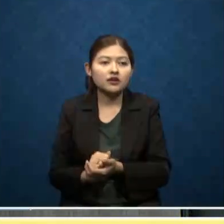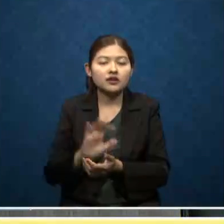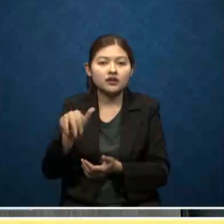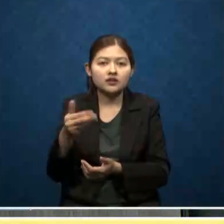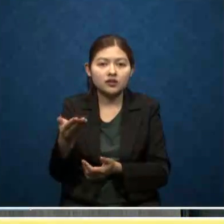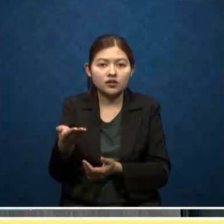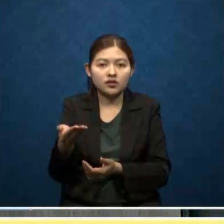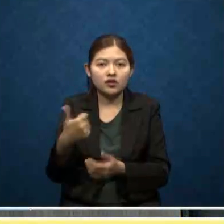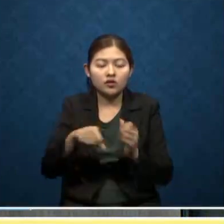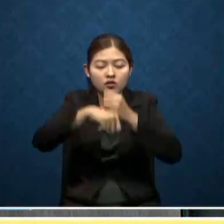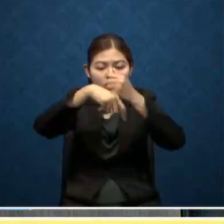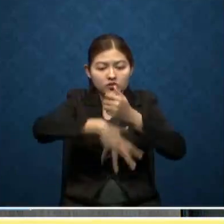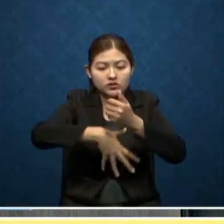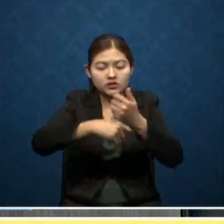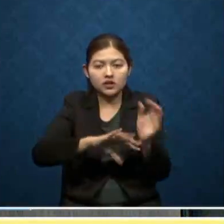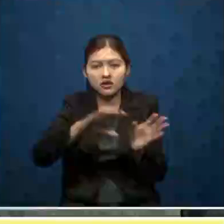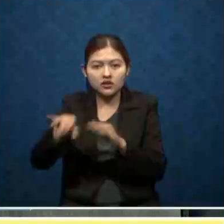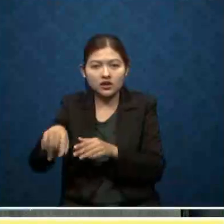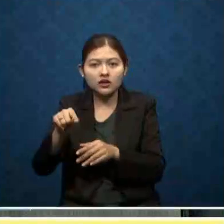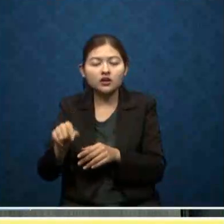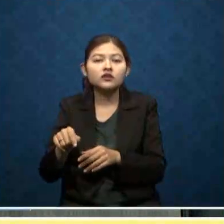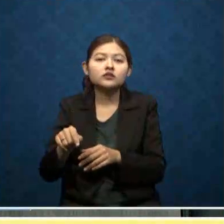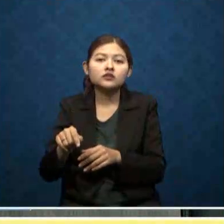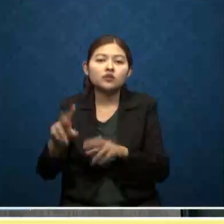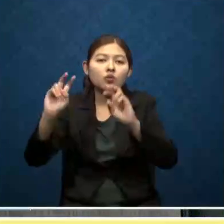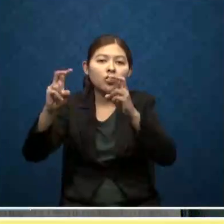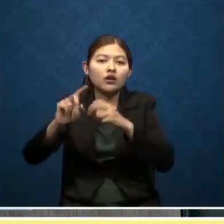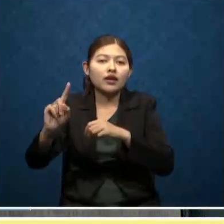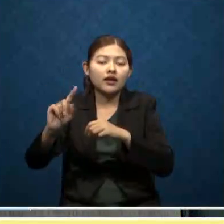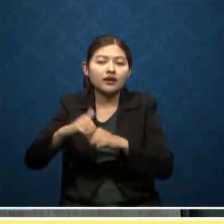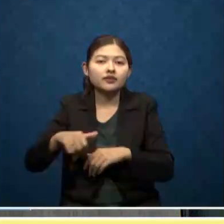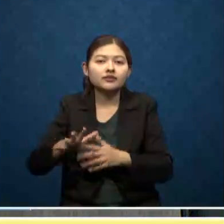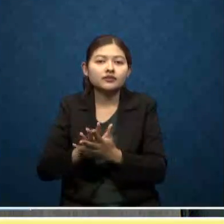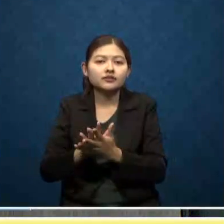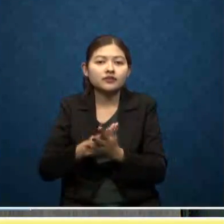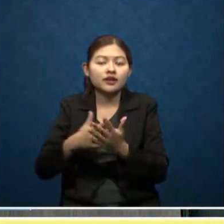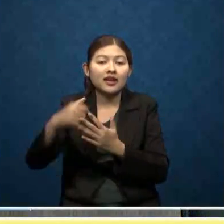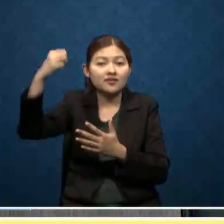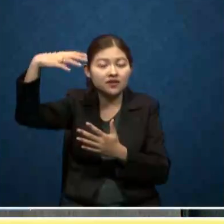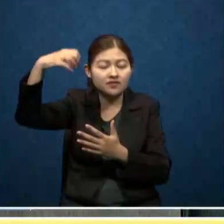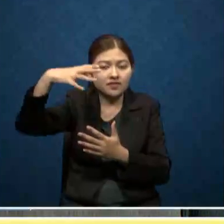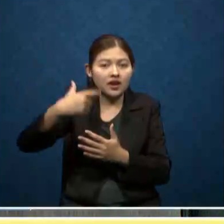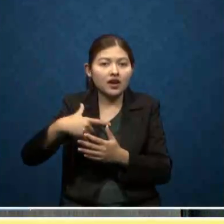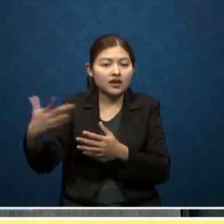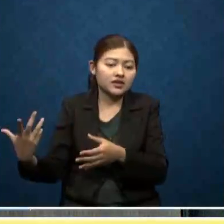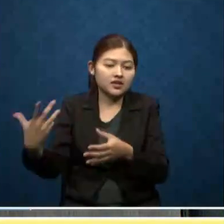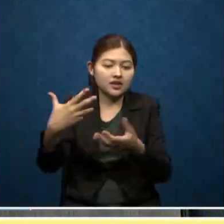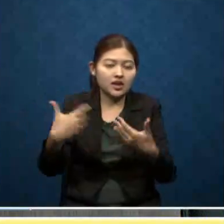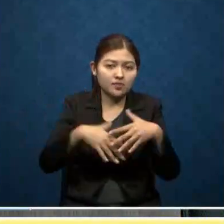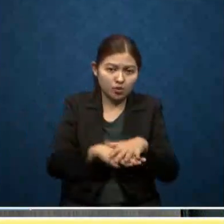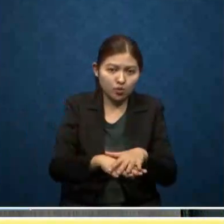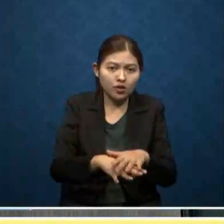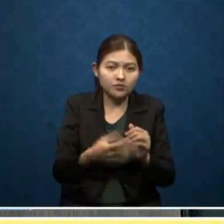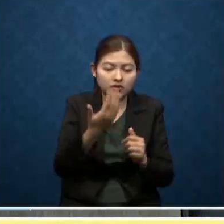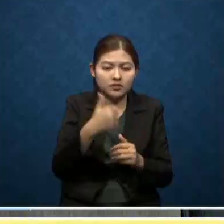ไปเลยนะครับข้ามโครงสร้างไปติดอยู่ที่เดียวนะครับในเรื่องของการย้าย 3การไฟฟ้าให้มาอยู่ในหน่วยงานเดียวกันอันนี้ตั้งแต่